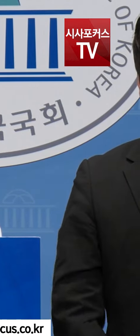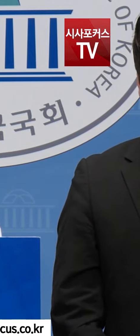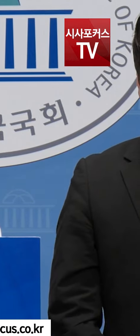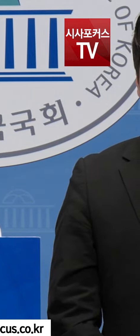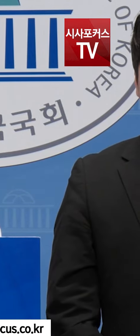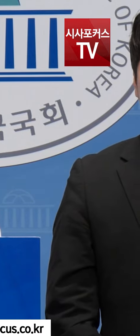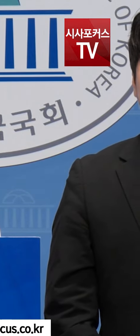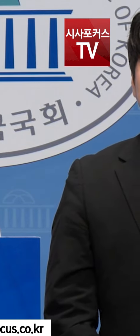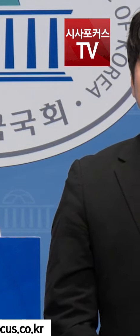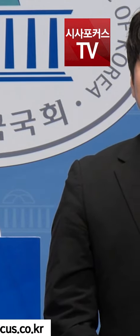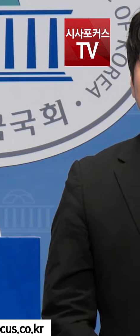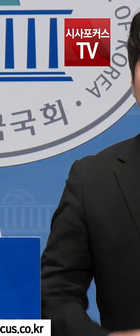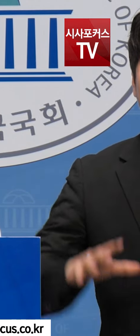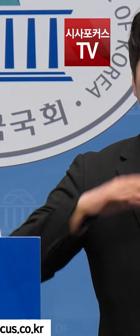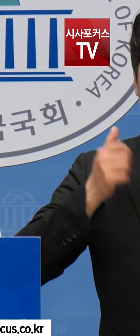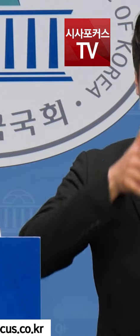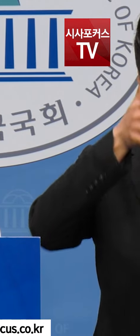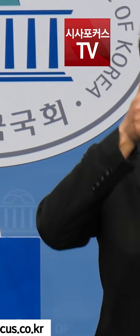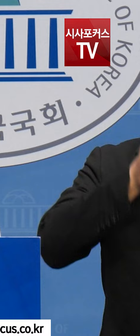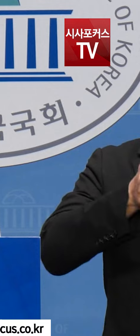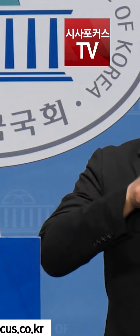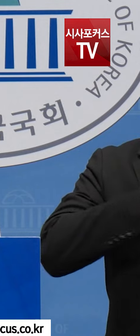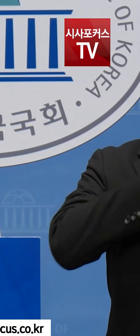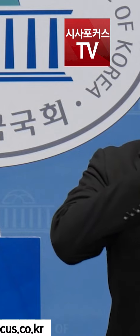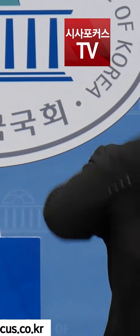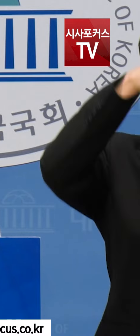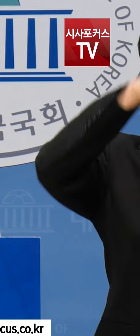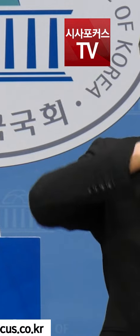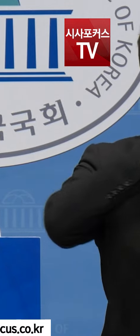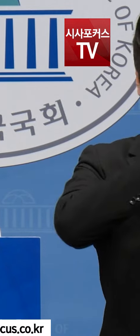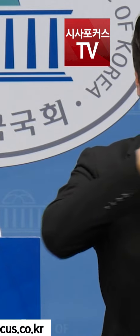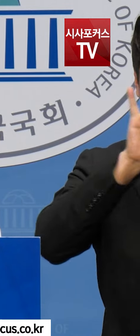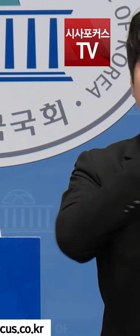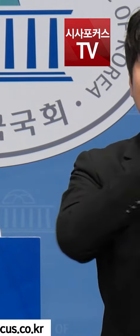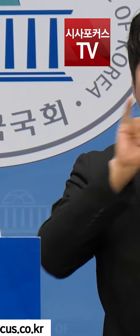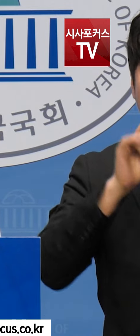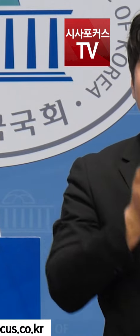우리는 개혁의장 추미애 추대를 위해 온라인에서 단 일주일 만에